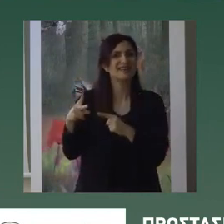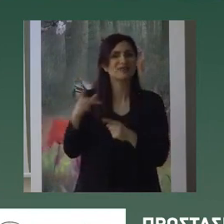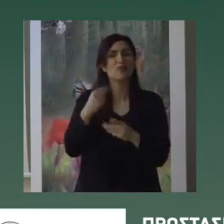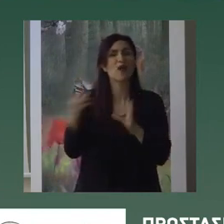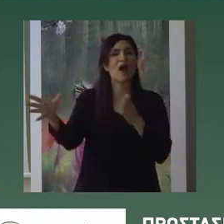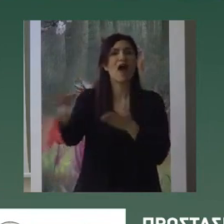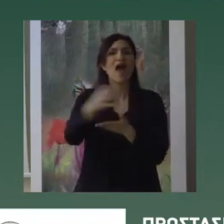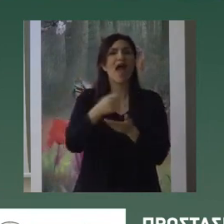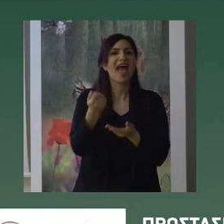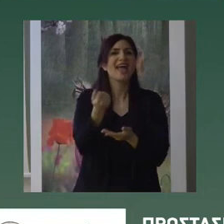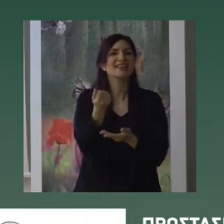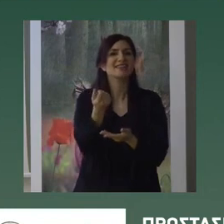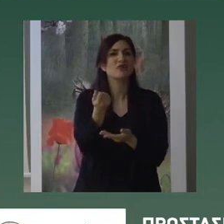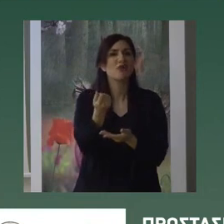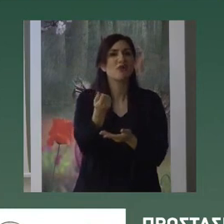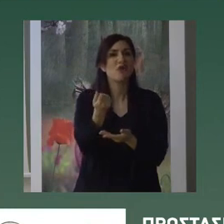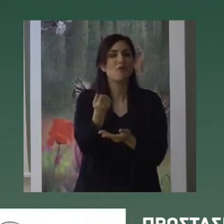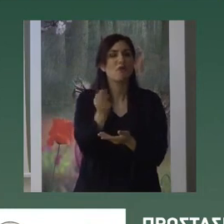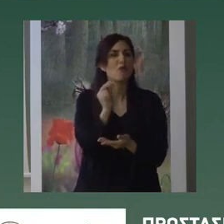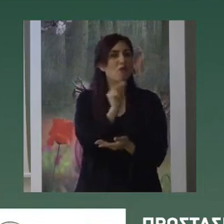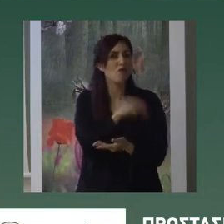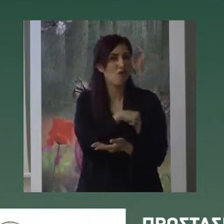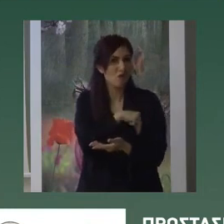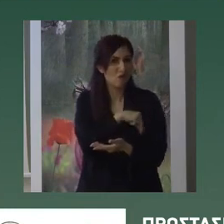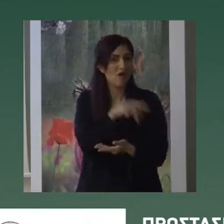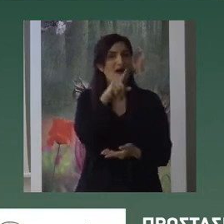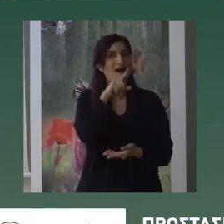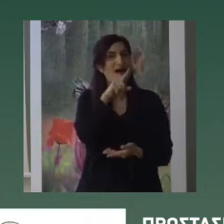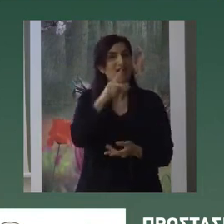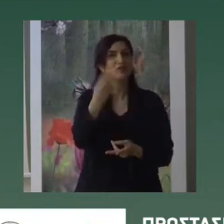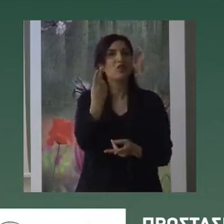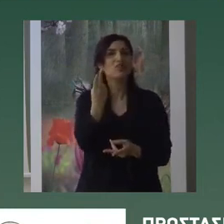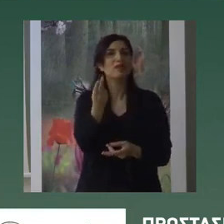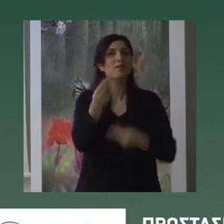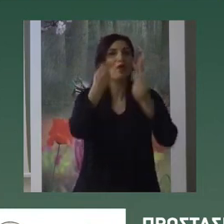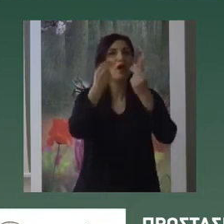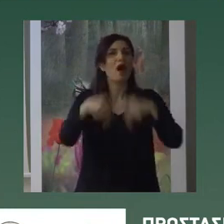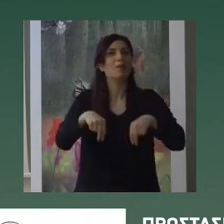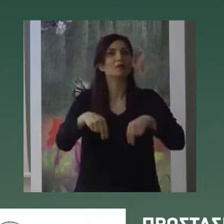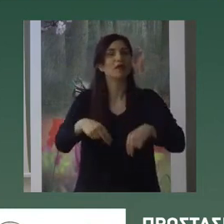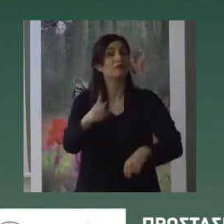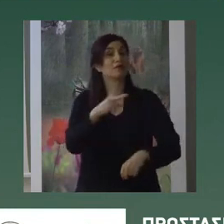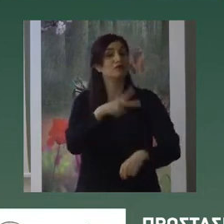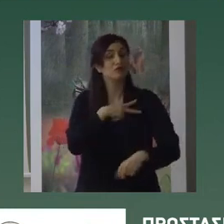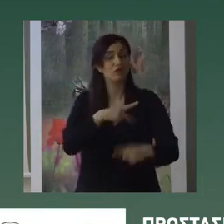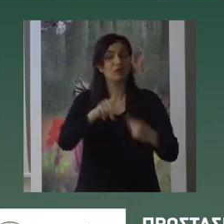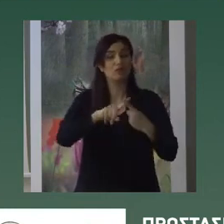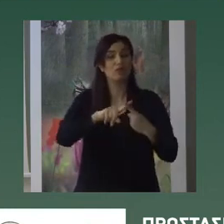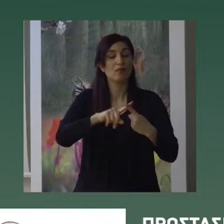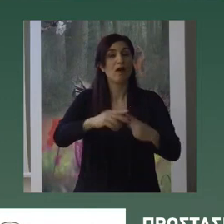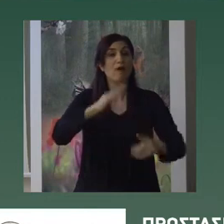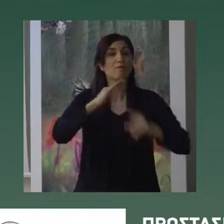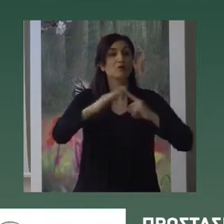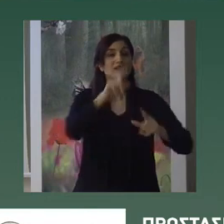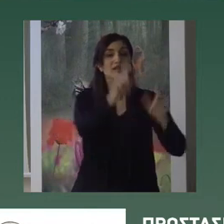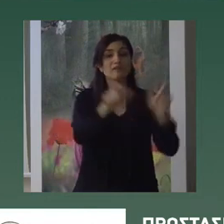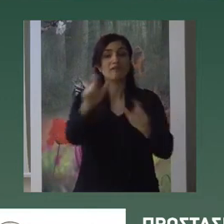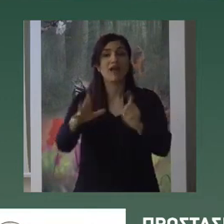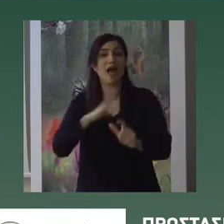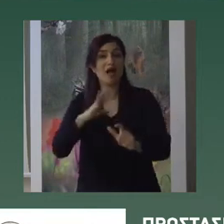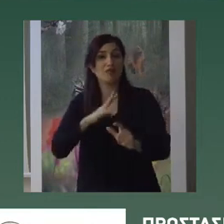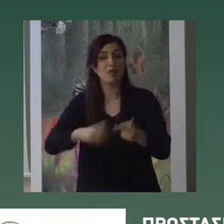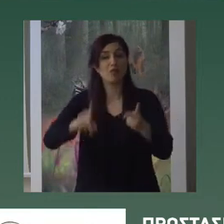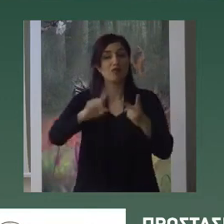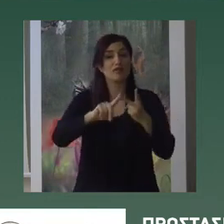δίνει το στίγμα μιας παρέμβασης που έχει ένα διπλό αποτέλεσμα. Προστατεύει τον πολίτη, αλλά προστατεύει και το φυσικό και ανθρωπογενές περιβάλλον από